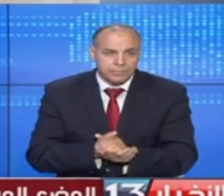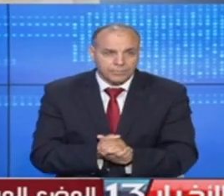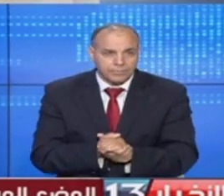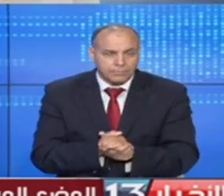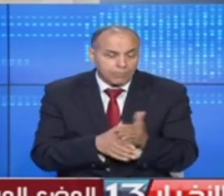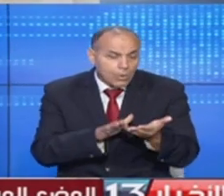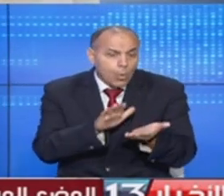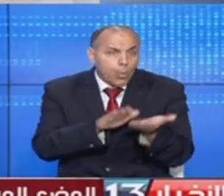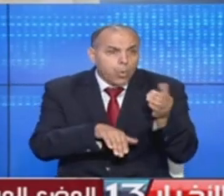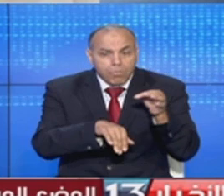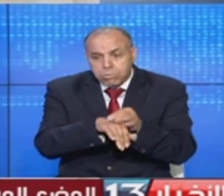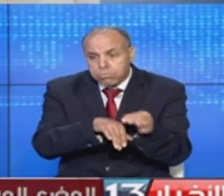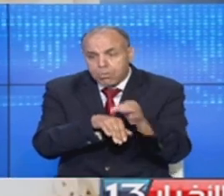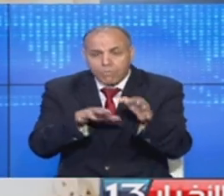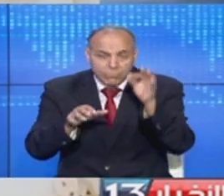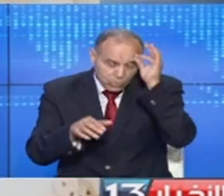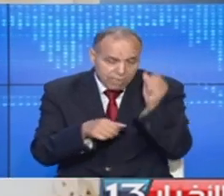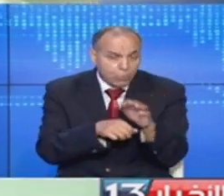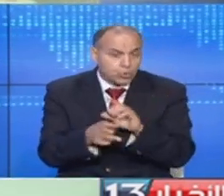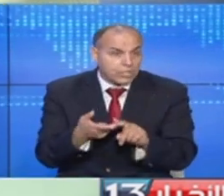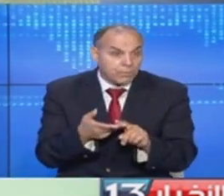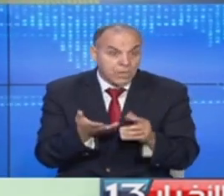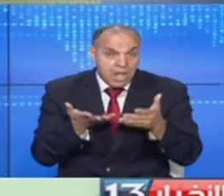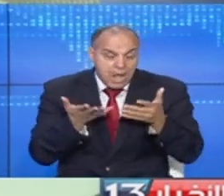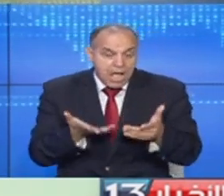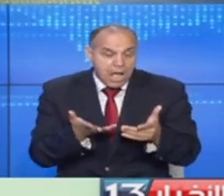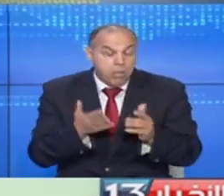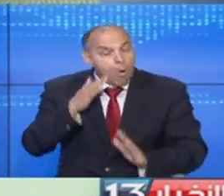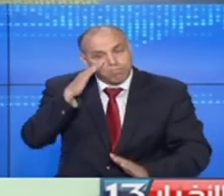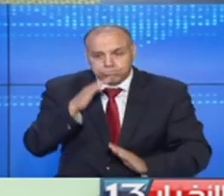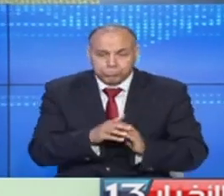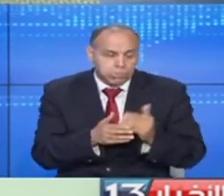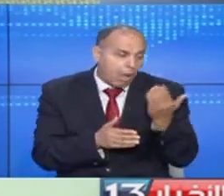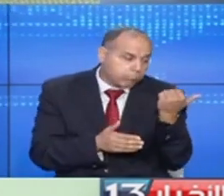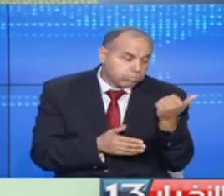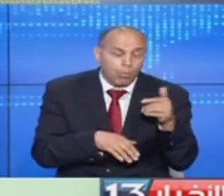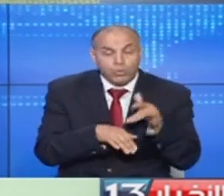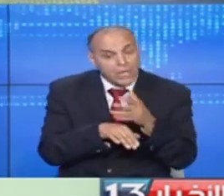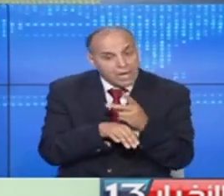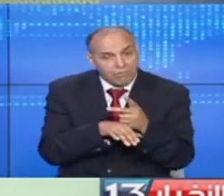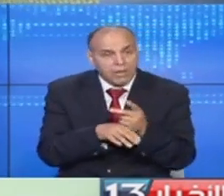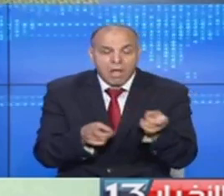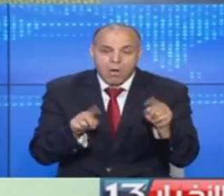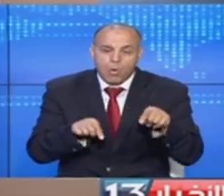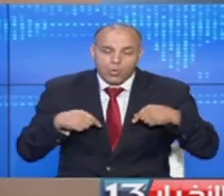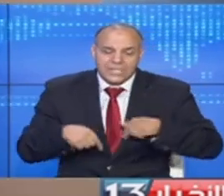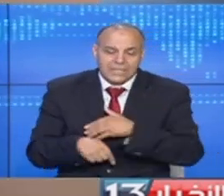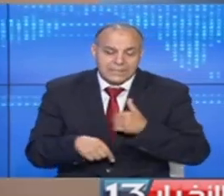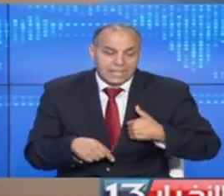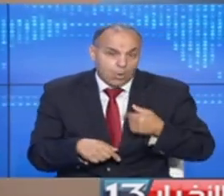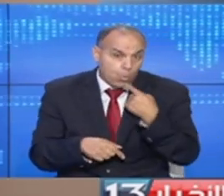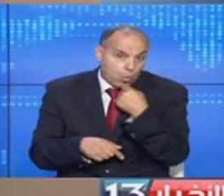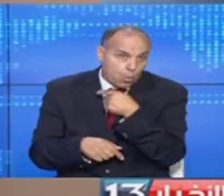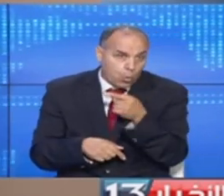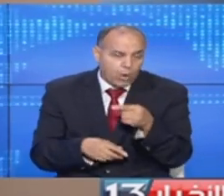ارتفاع حالات العدوى المحليه بفيروس كون والتي وصفت بال قياسيه في الايام الاخيره ارجعها وزير الصحه فوز المهديين